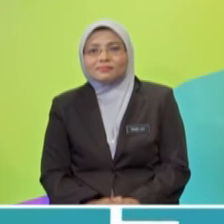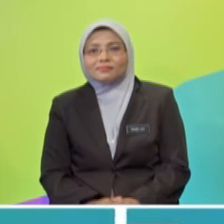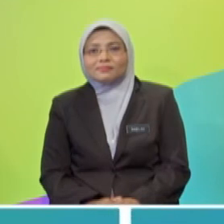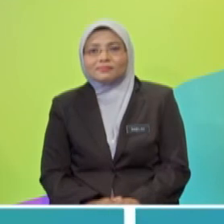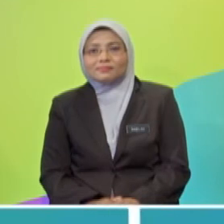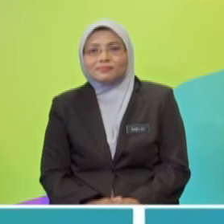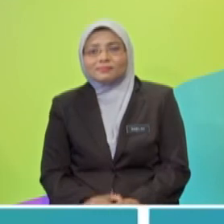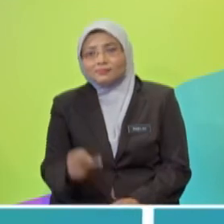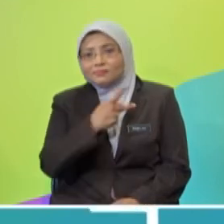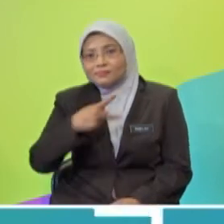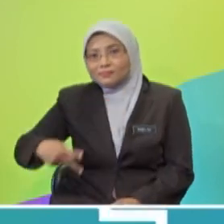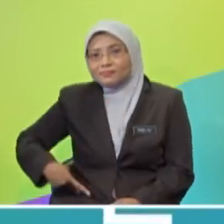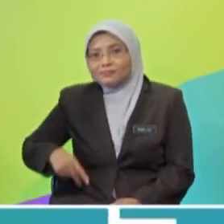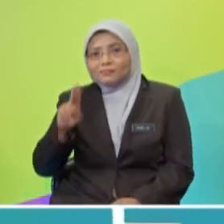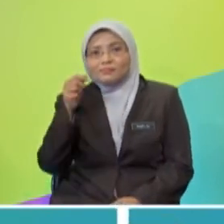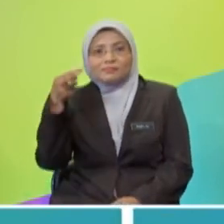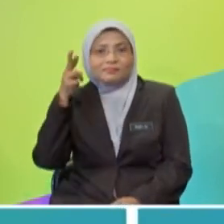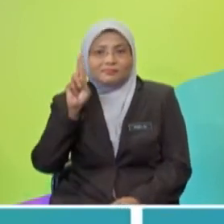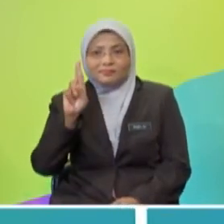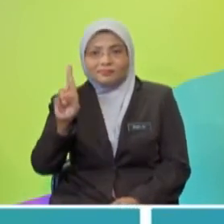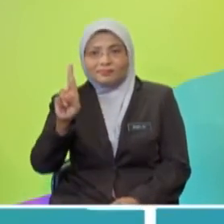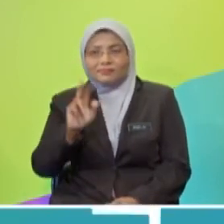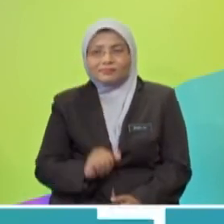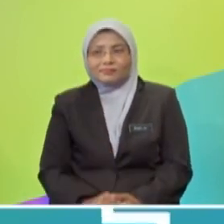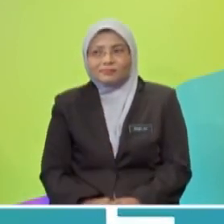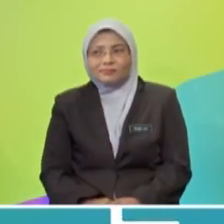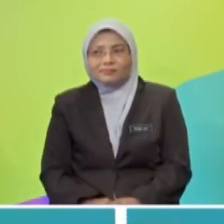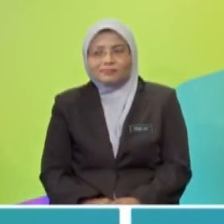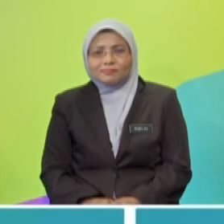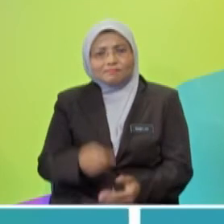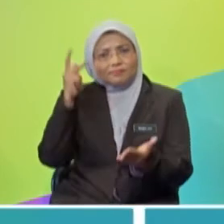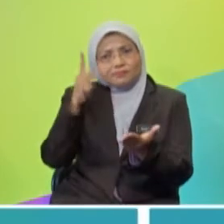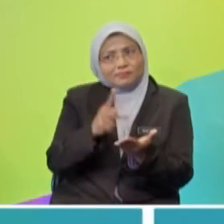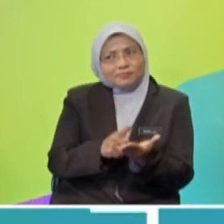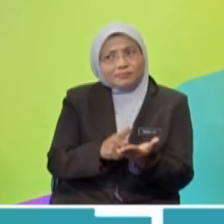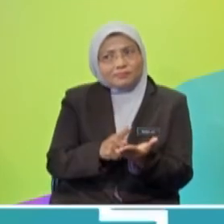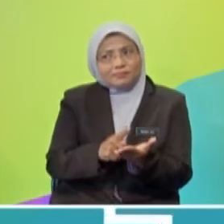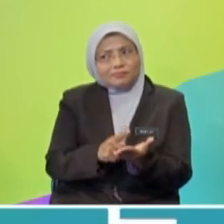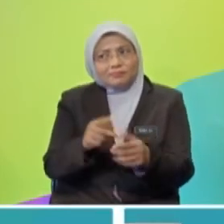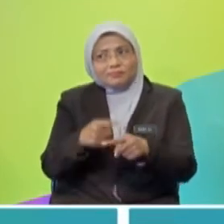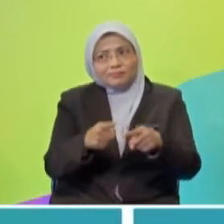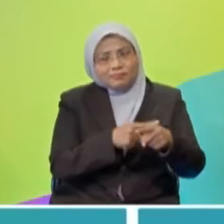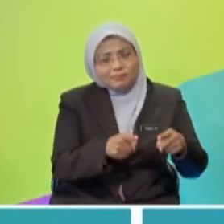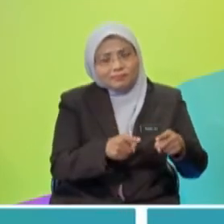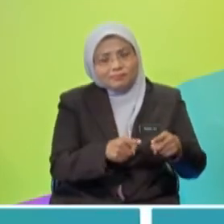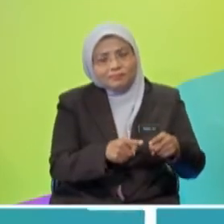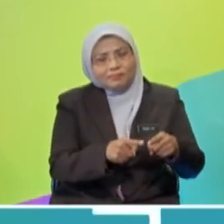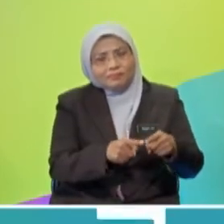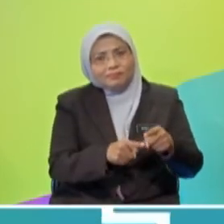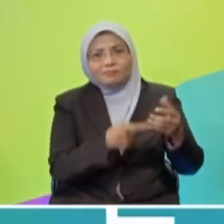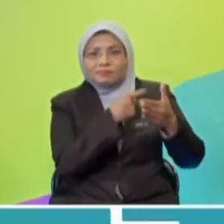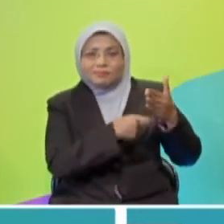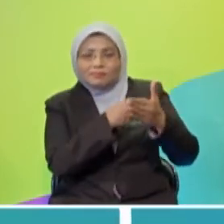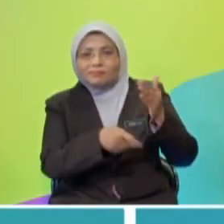Hai Khalifah Umar bin al-khaththab radhiallahu Anhu memperkenalkan berbagai jenis Cukai seperti jizyah dan